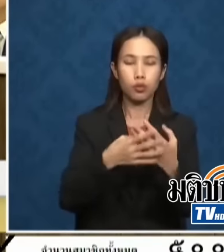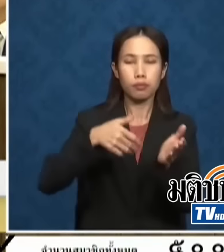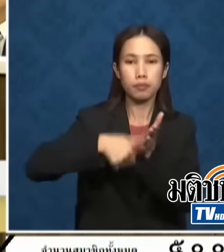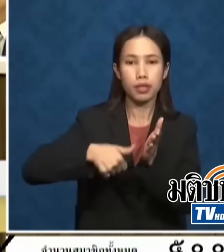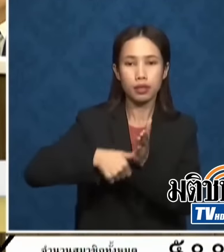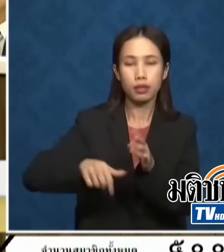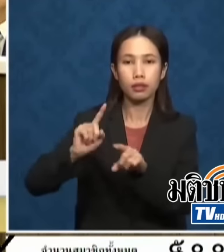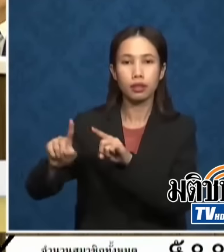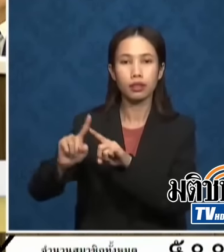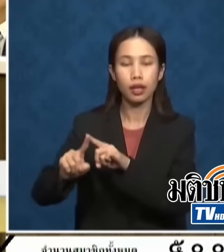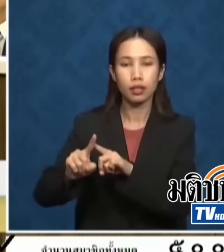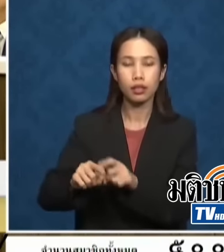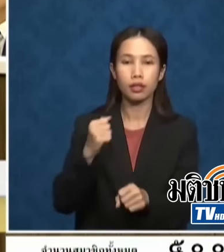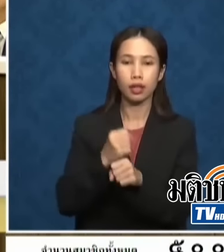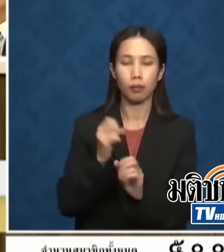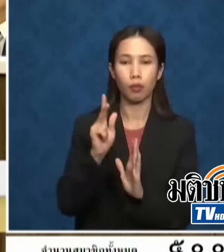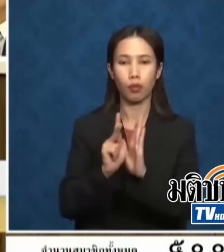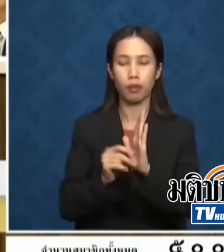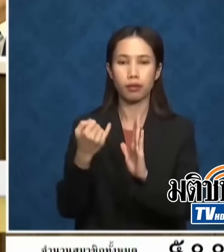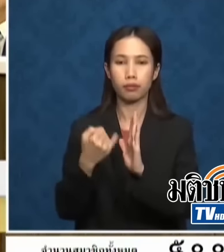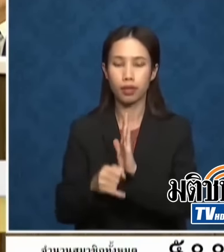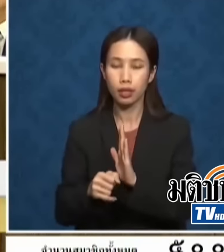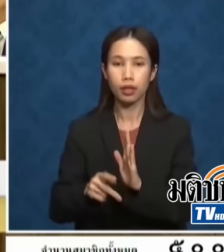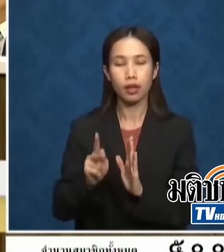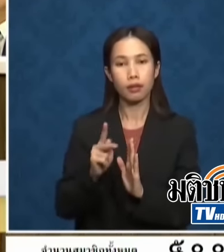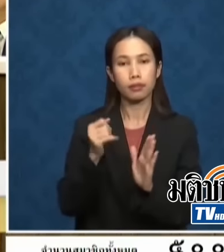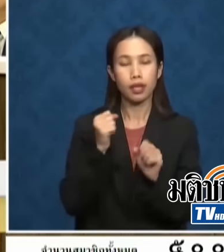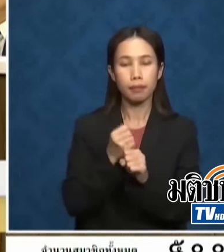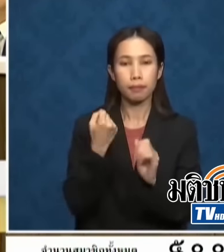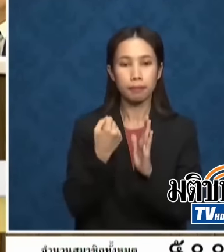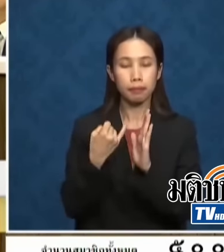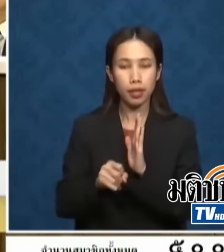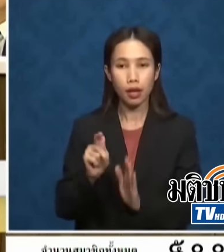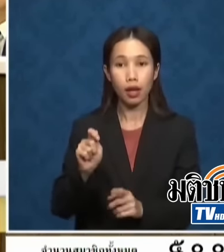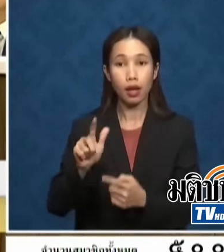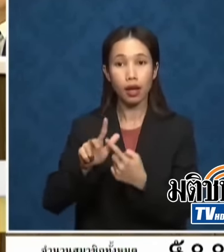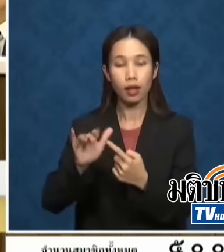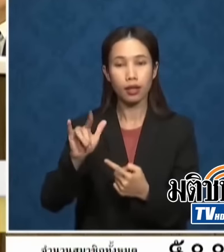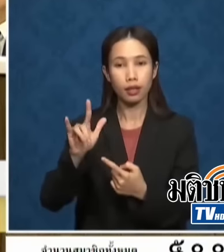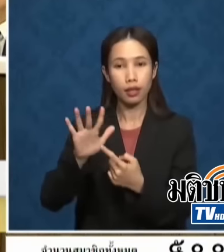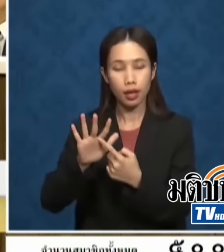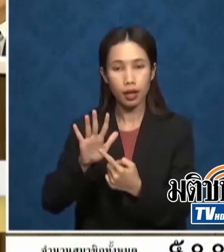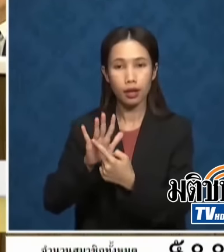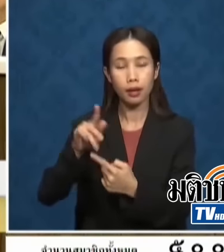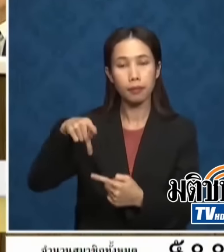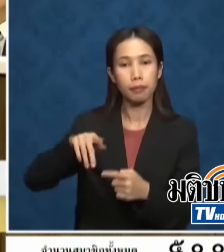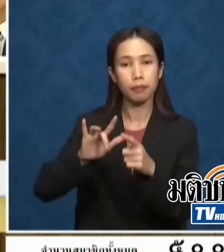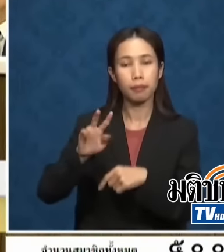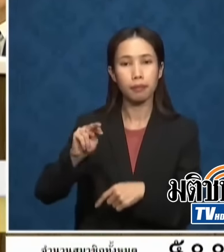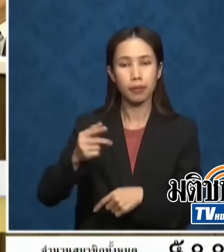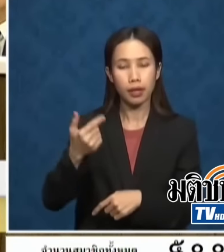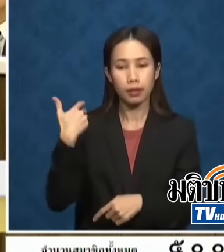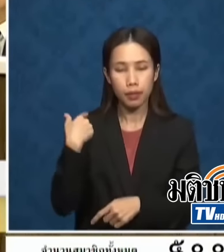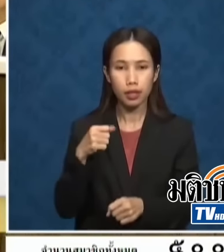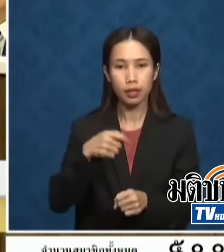ป็นสินถูกดำเนินคดีทั้งทางแพ่งทางอาญาทางปกครองจนกระทั่งฆ่าตัวตายกันไปก็มี